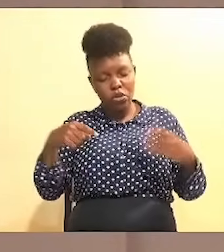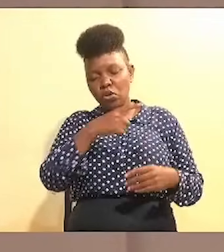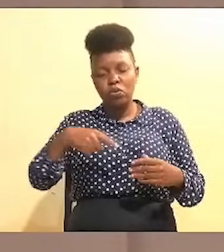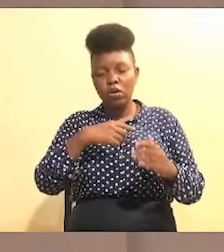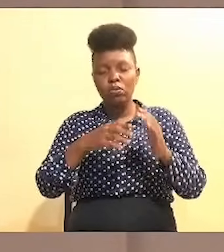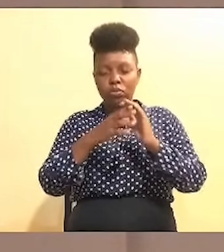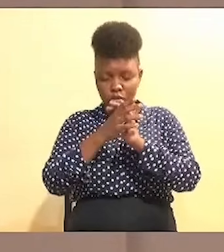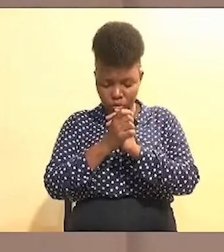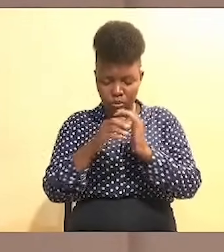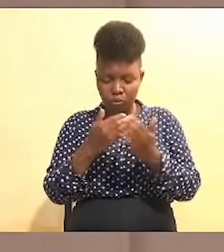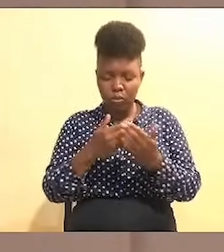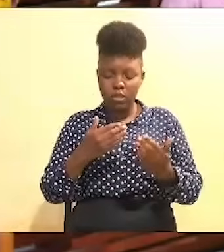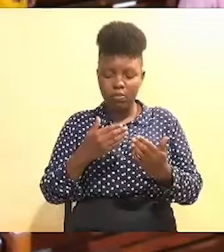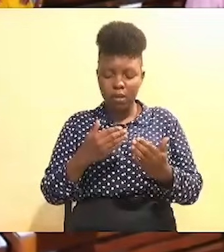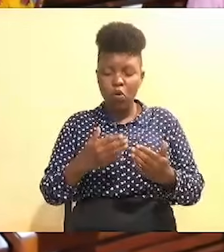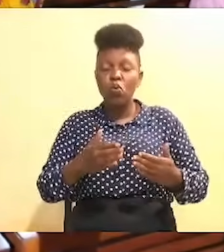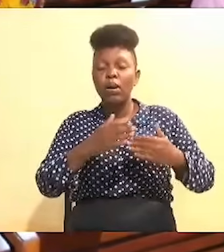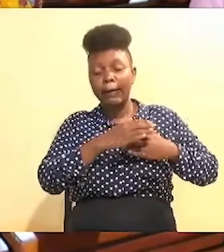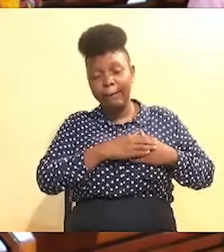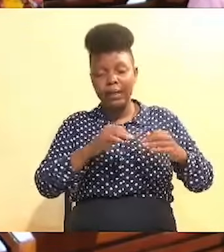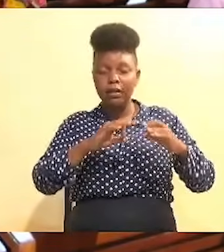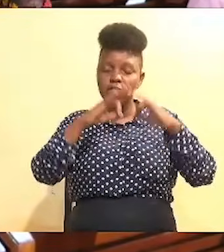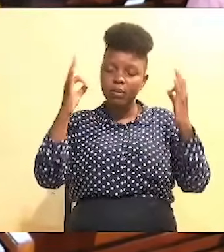Tunakushukuru kwa sababu unaipenda familia.